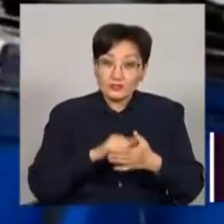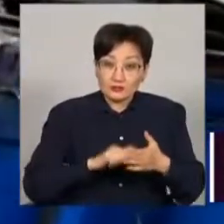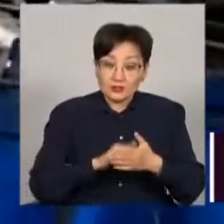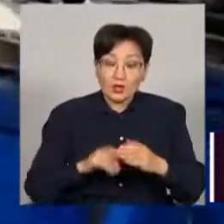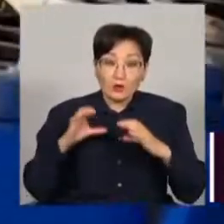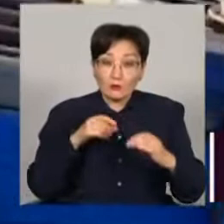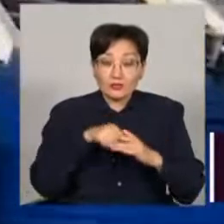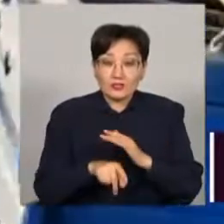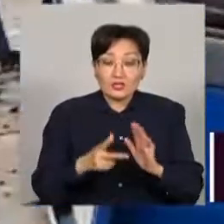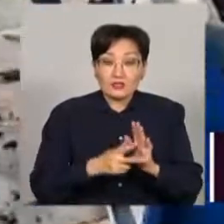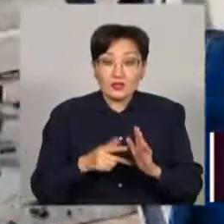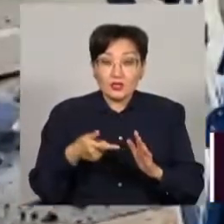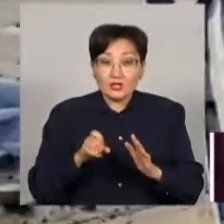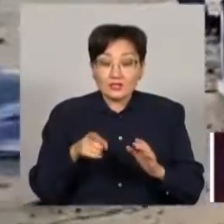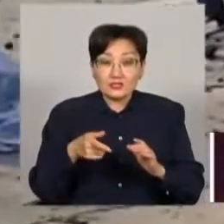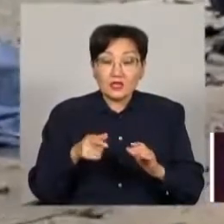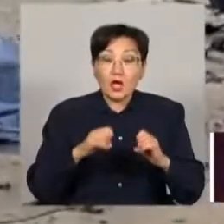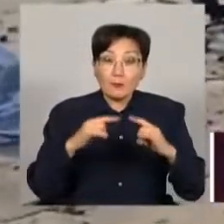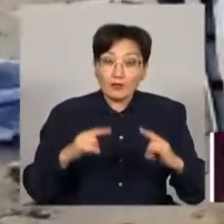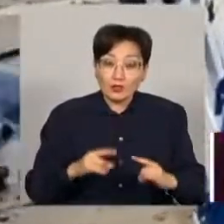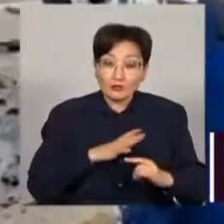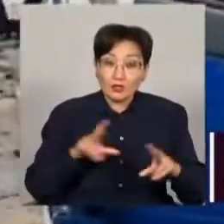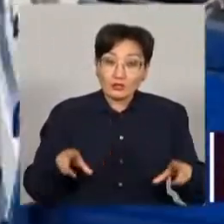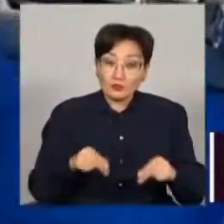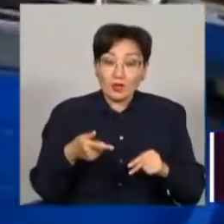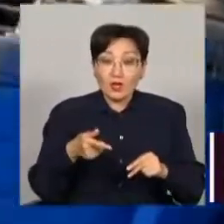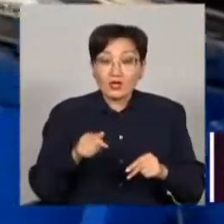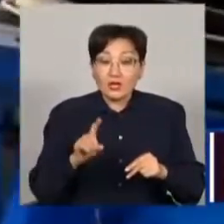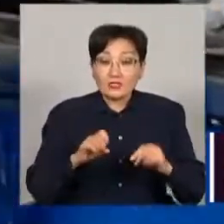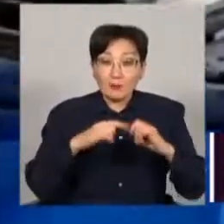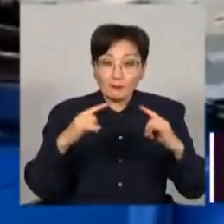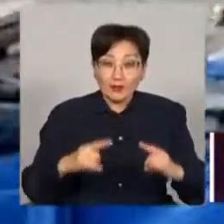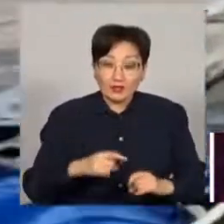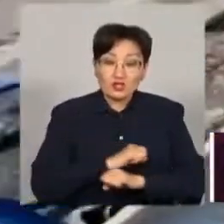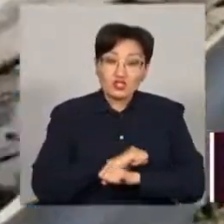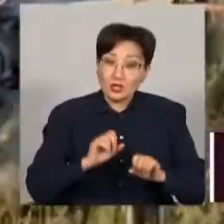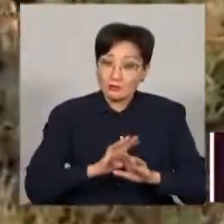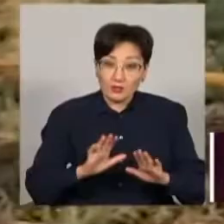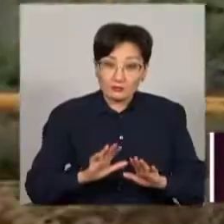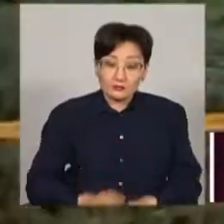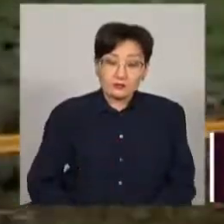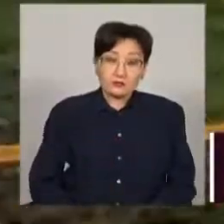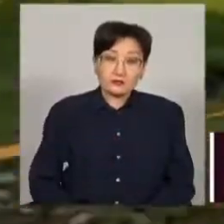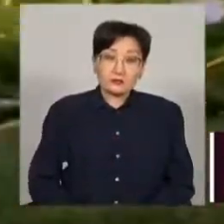автобус ішінде 8 газ баллонының болғанын айтады. Абырой болғанда олардың ешқайсысы жарылмаған.